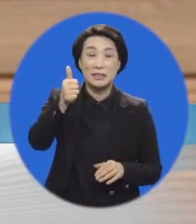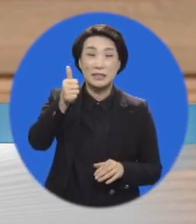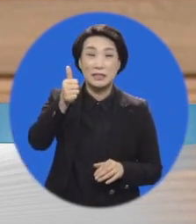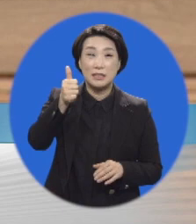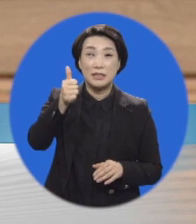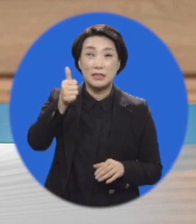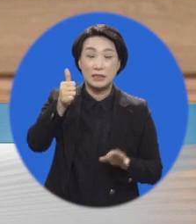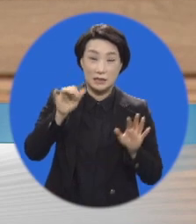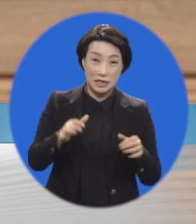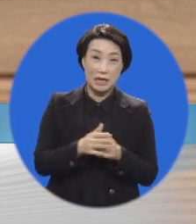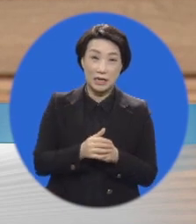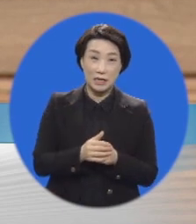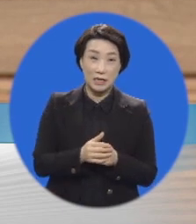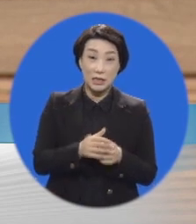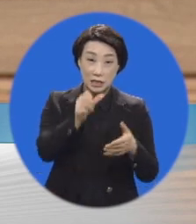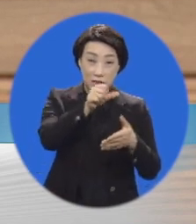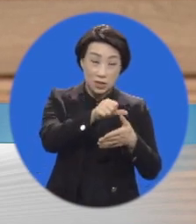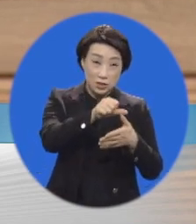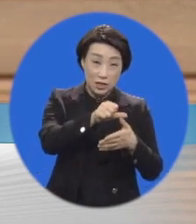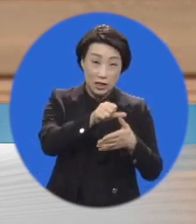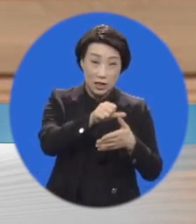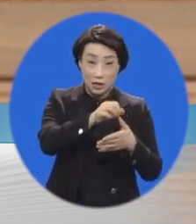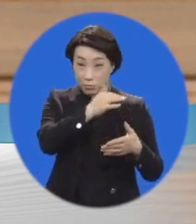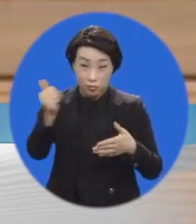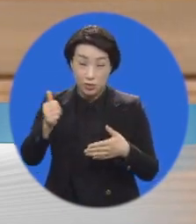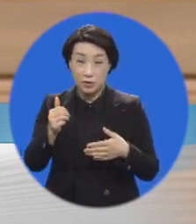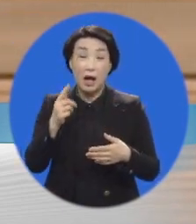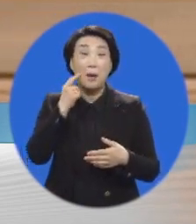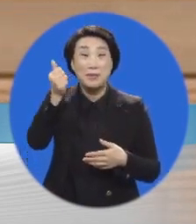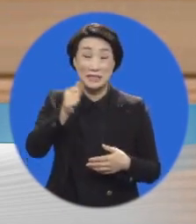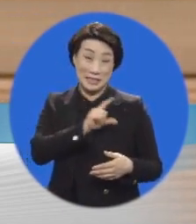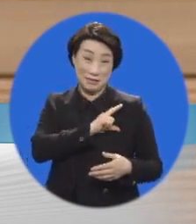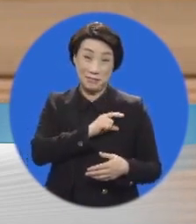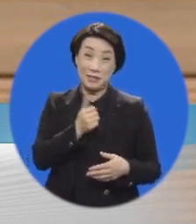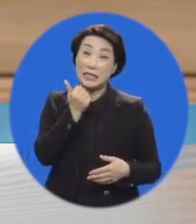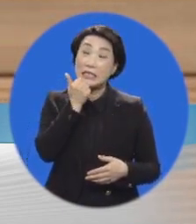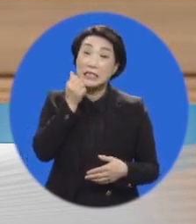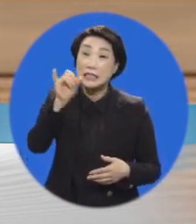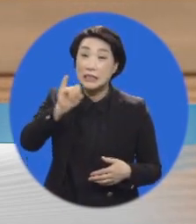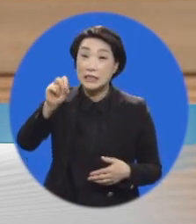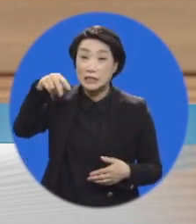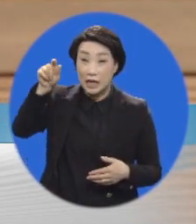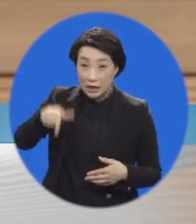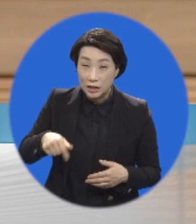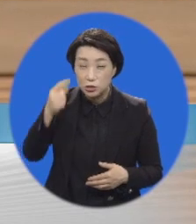형 애서를 불렀어요. 이삭이 이 눈이 이렇게 잘 안 보여요.